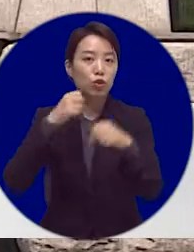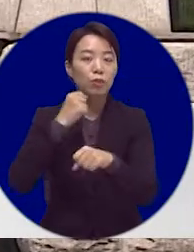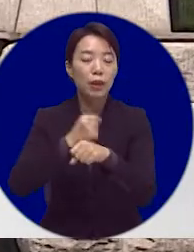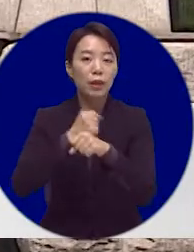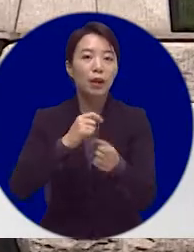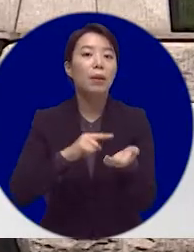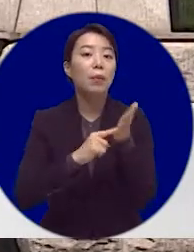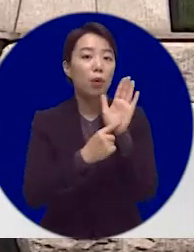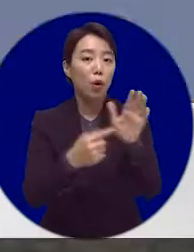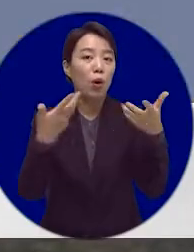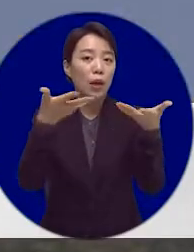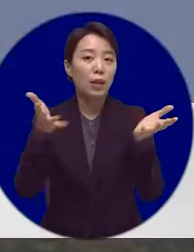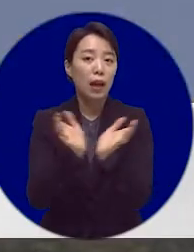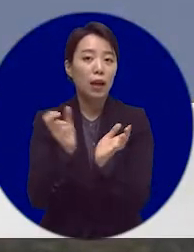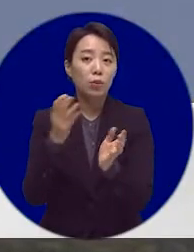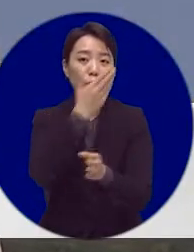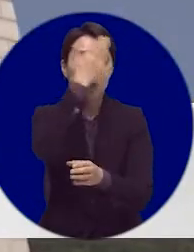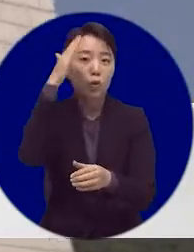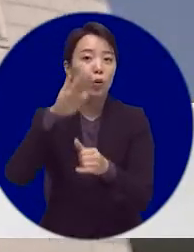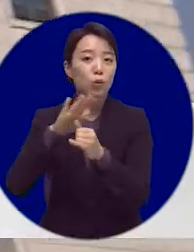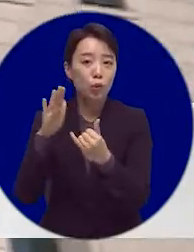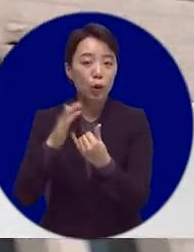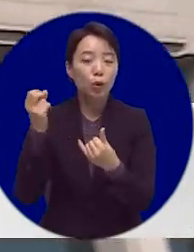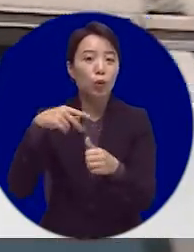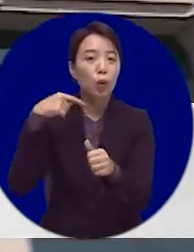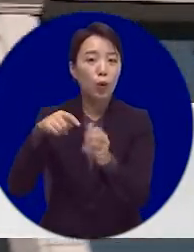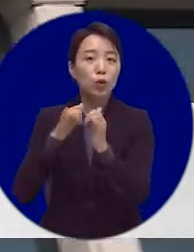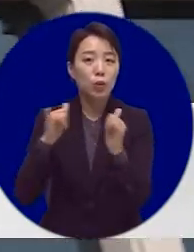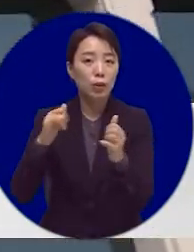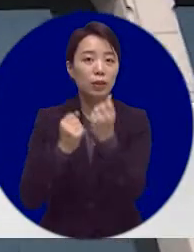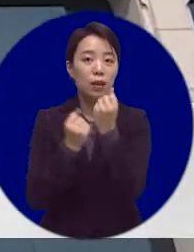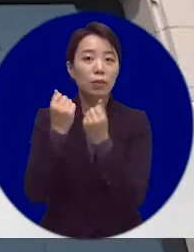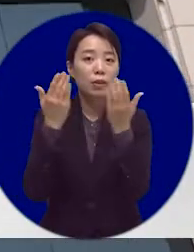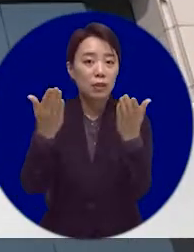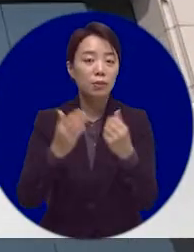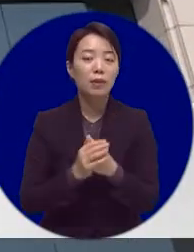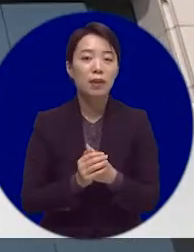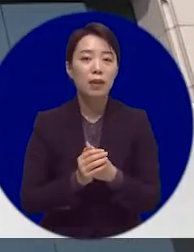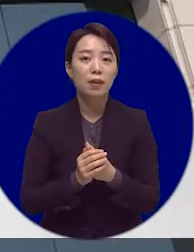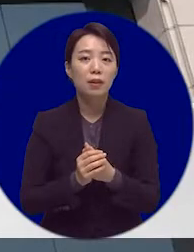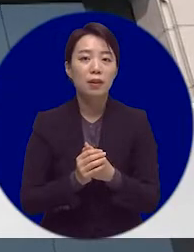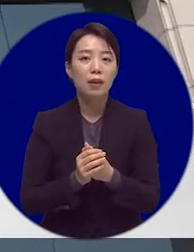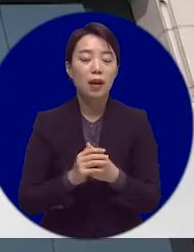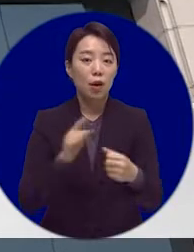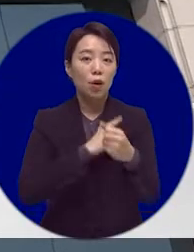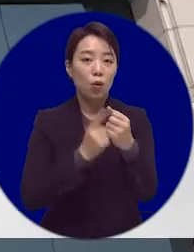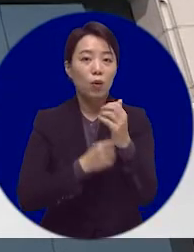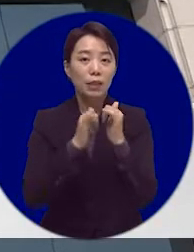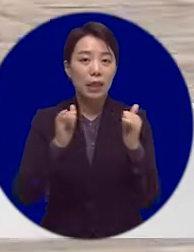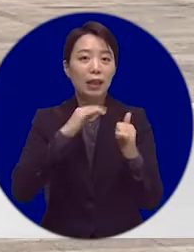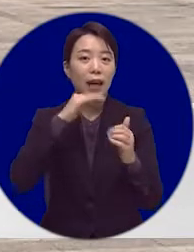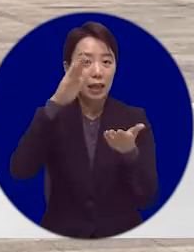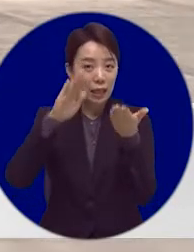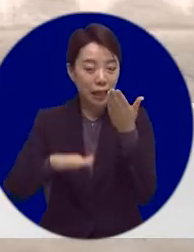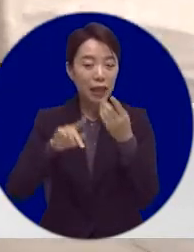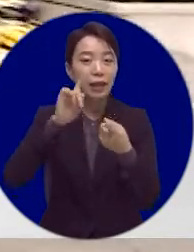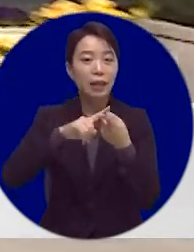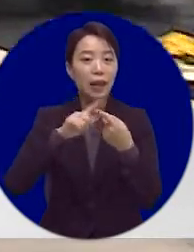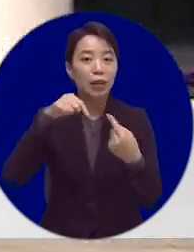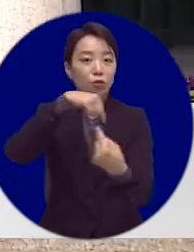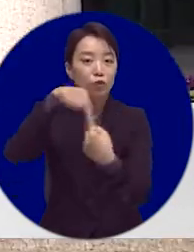마련해 발표하고 정당과 청소년, 교직원 등에게 안내합니다. 먼저 피선거권 연령 하향에